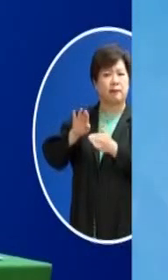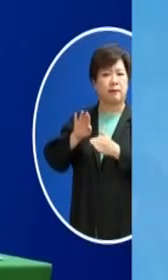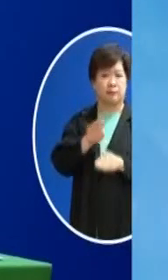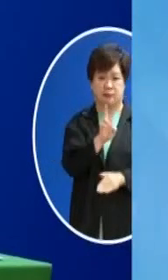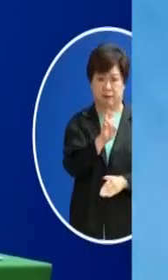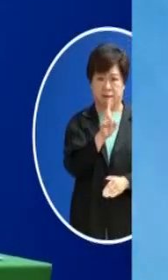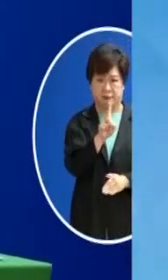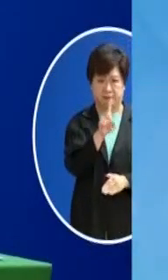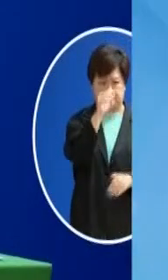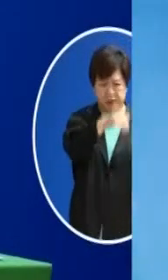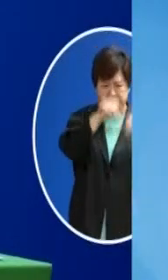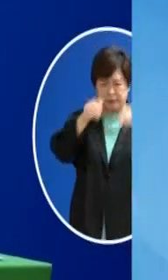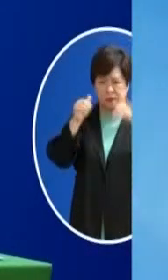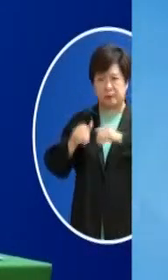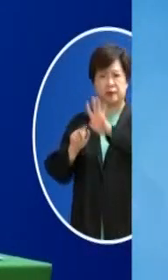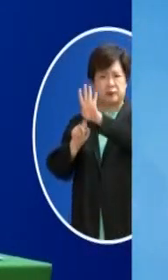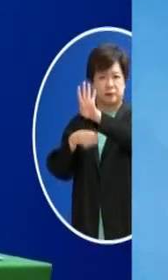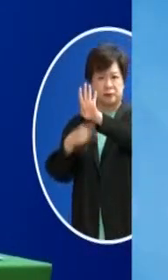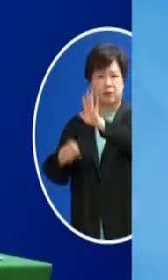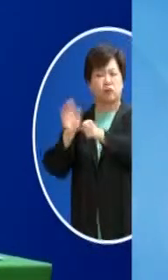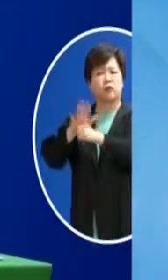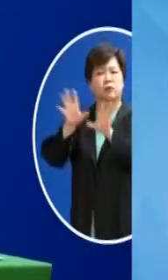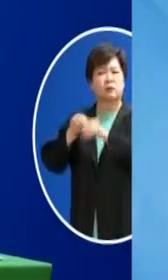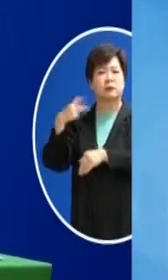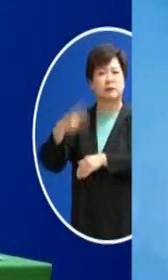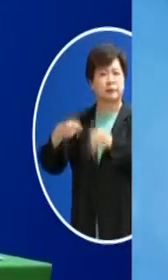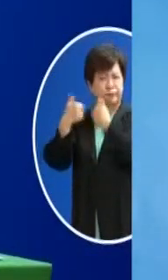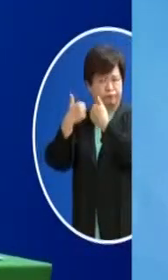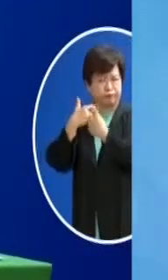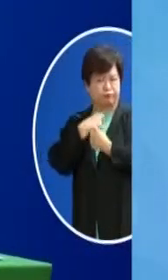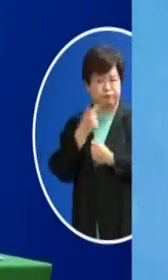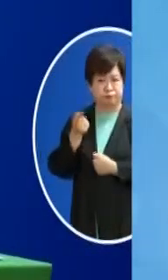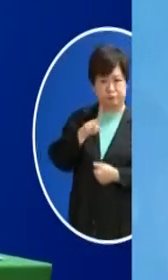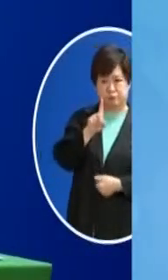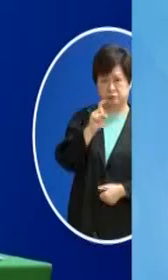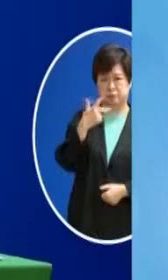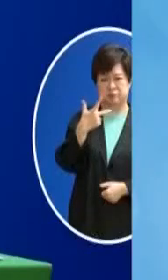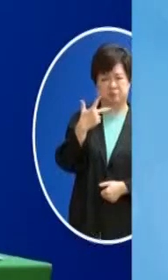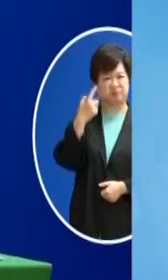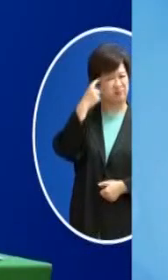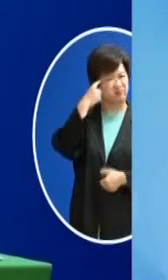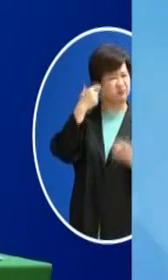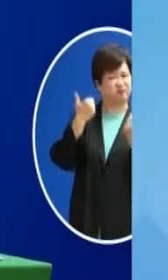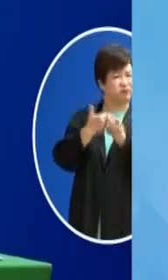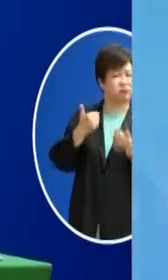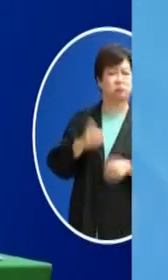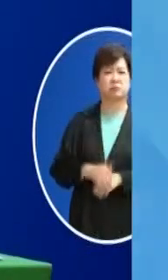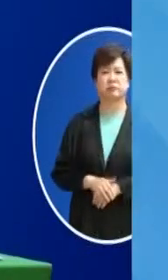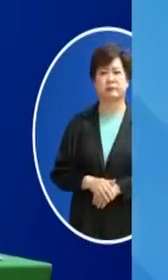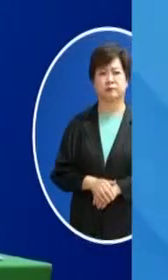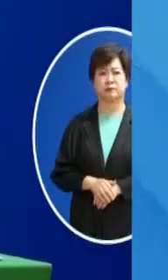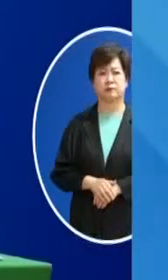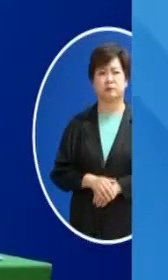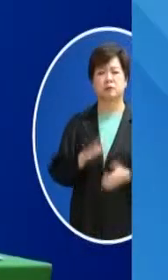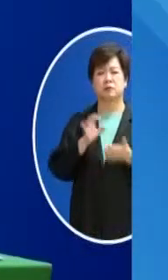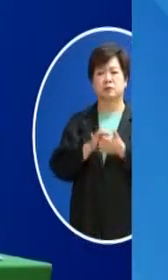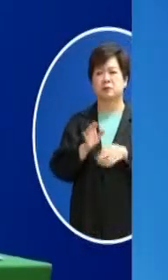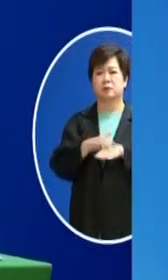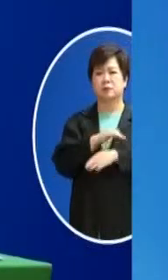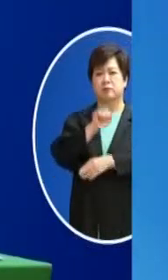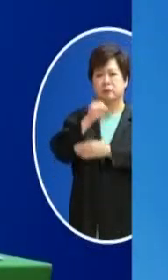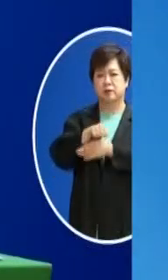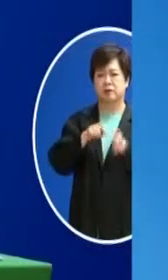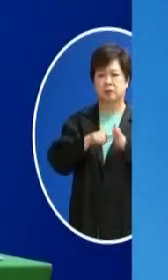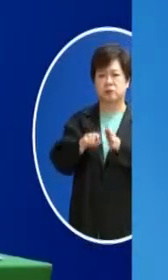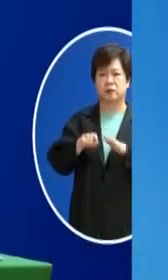21人投票的结果是有4人是补件在意，有17人是不同意通过，所以不会核准专